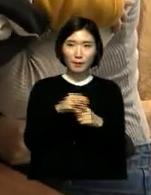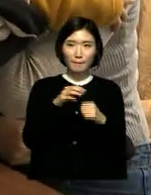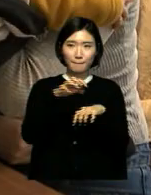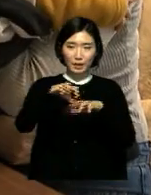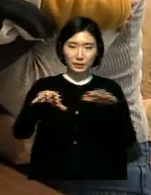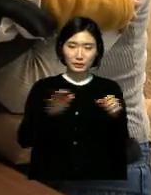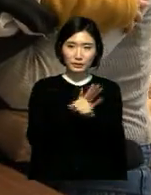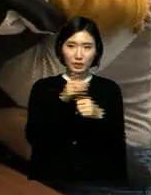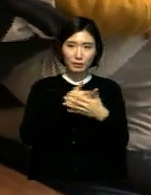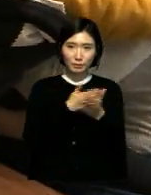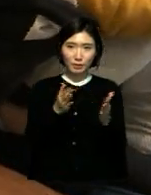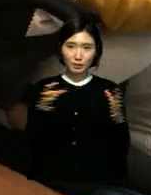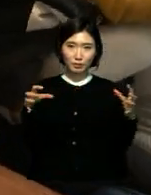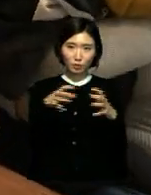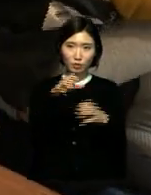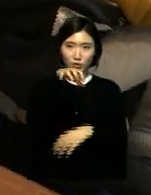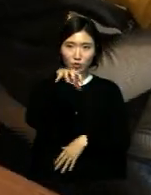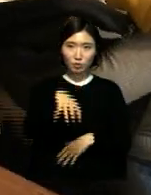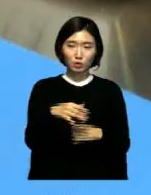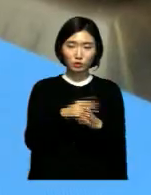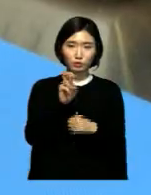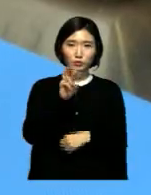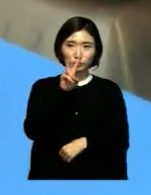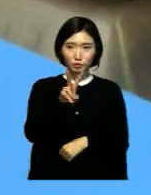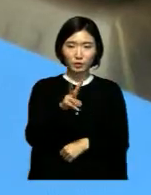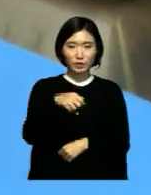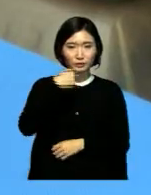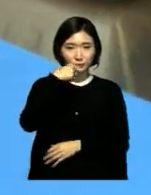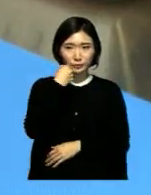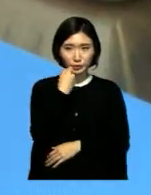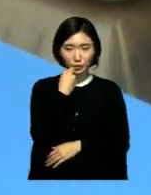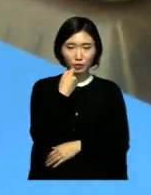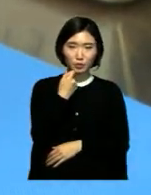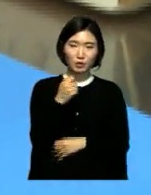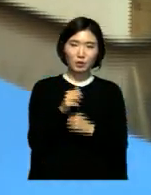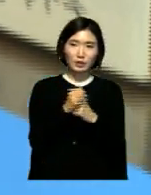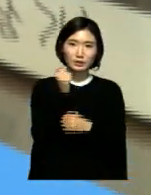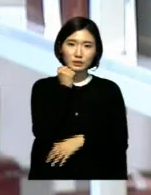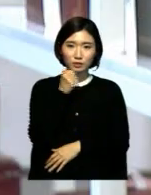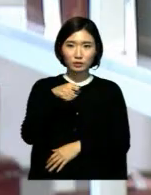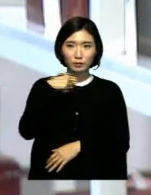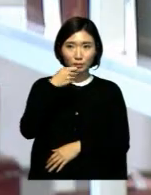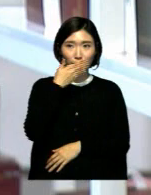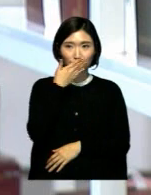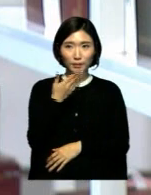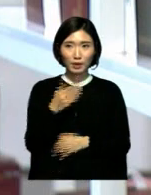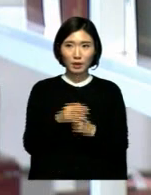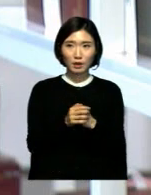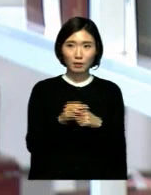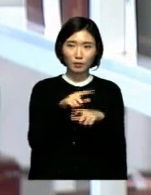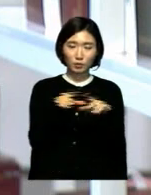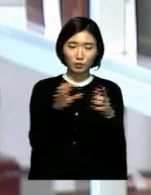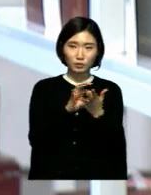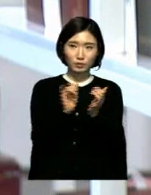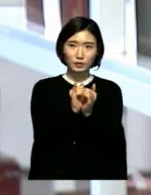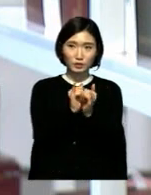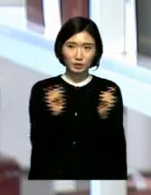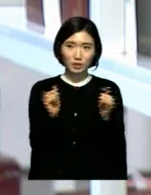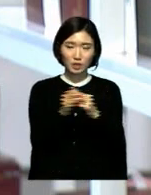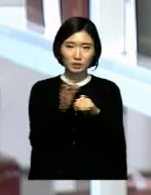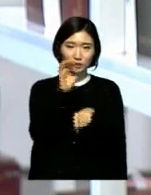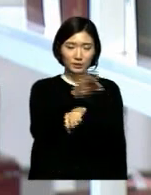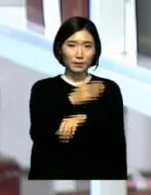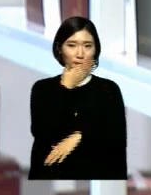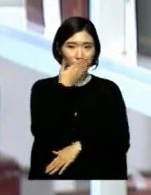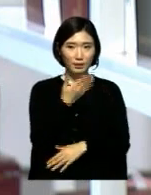휴식 공간에선 2종에 이르는 인삼 음료와 디저트를 맛볼 수 있습니다 일반 소비자들이 쉽게 수삼을 구입할 수